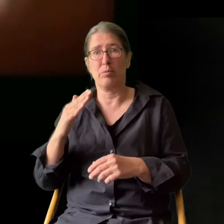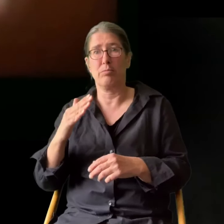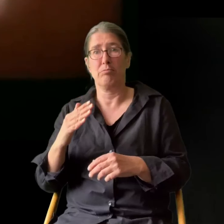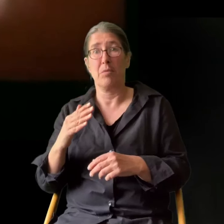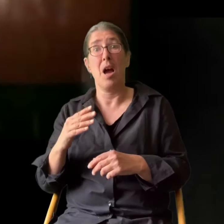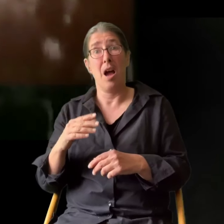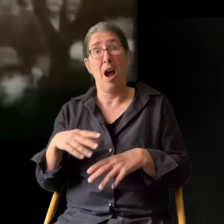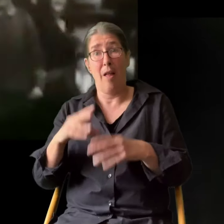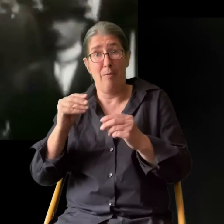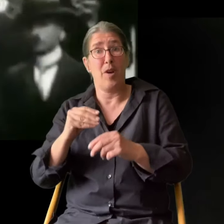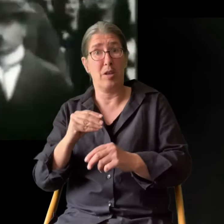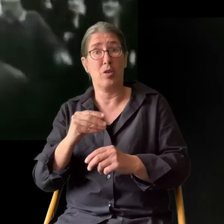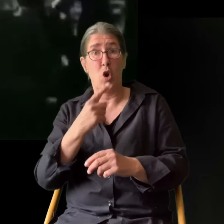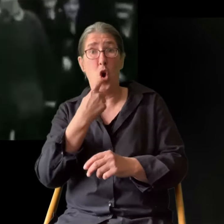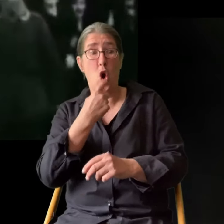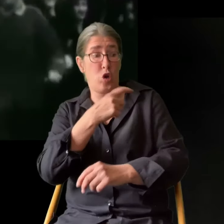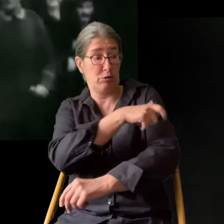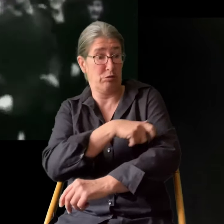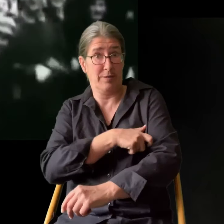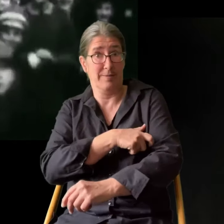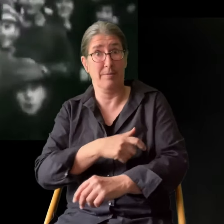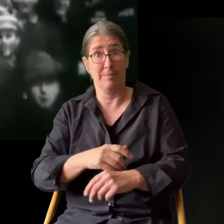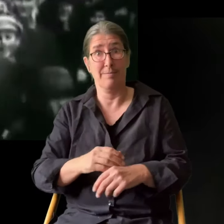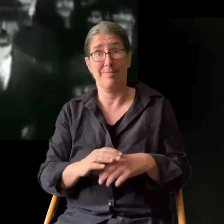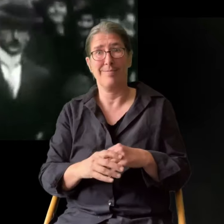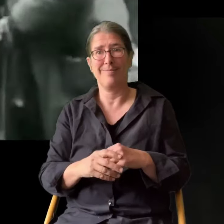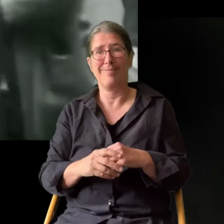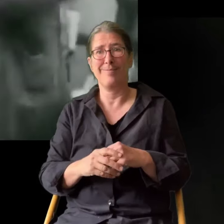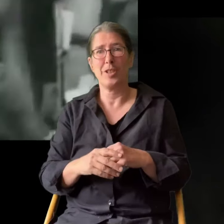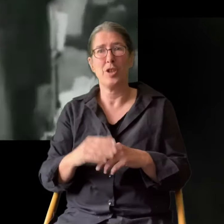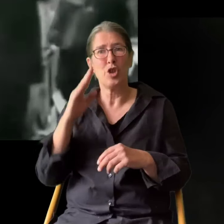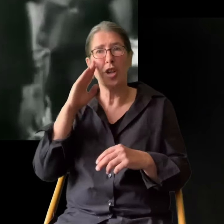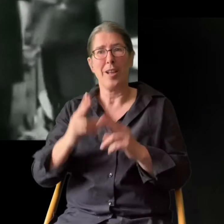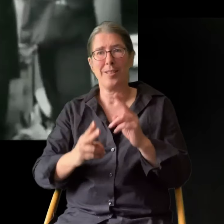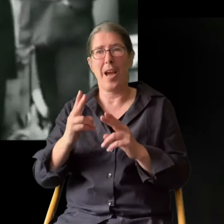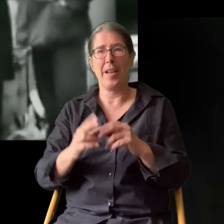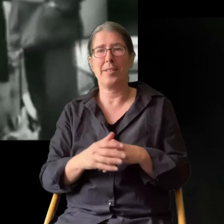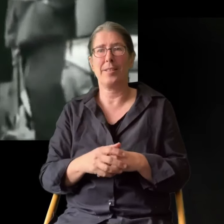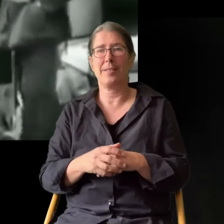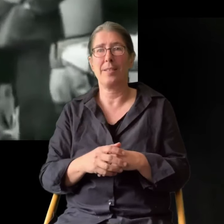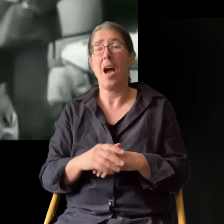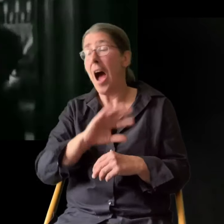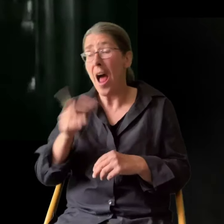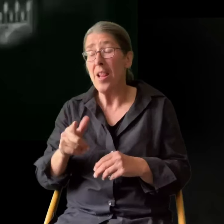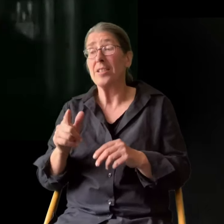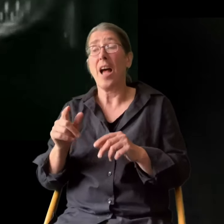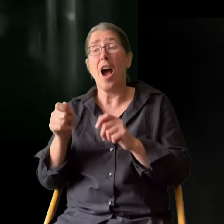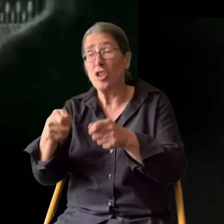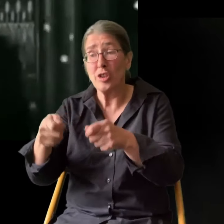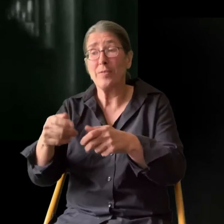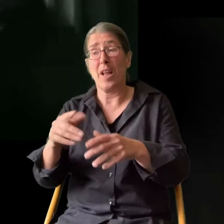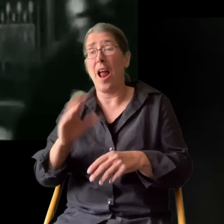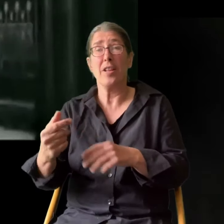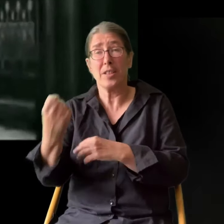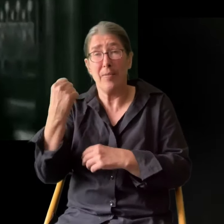entgegen der Legende. Alles angestiftet und alles gemacht und